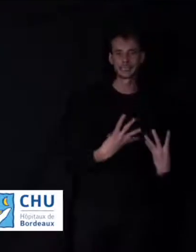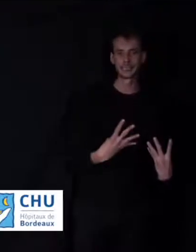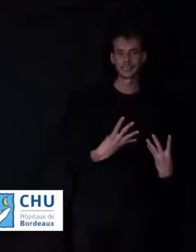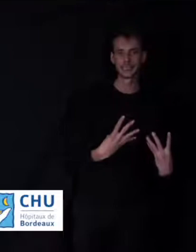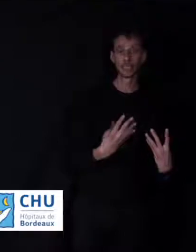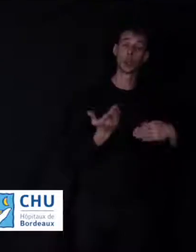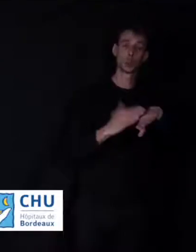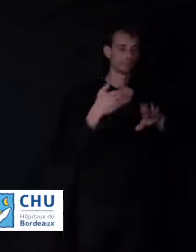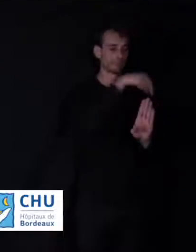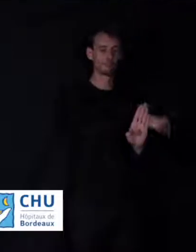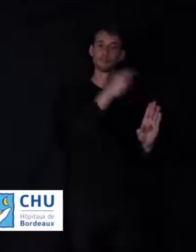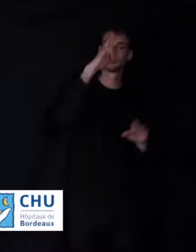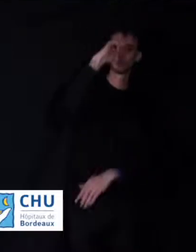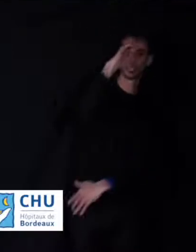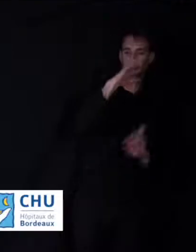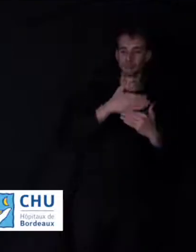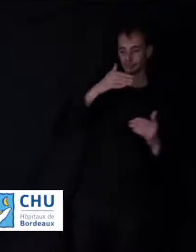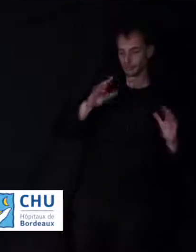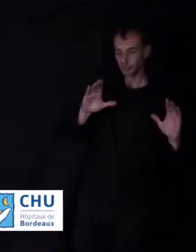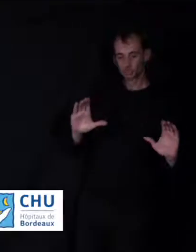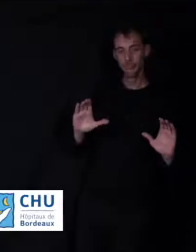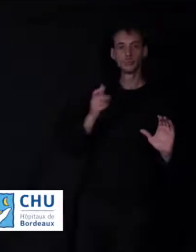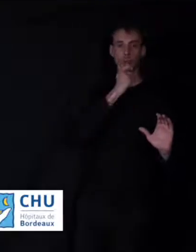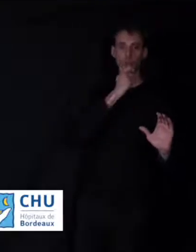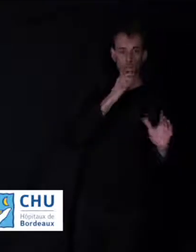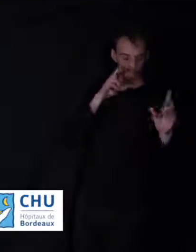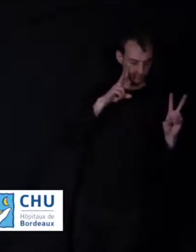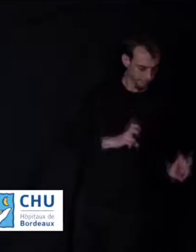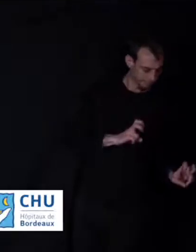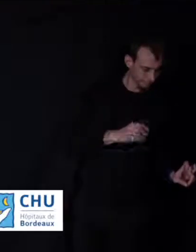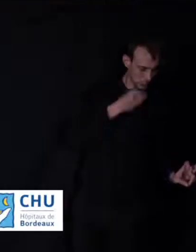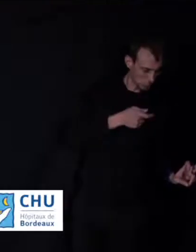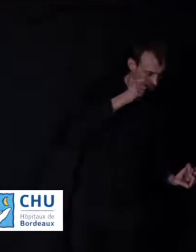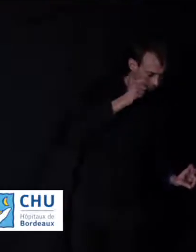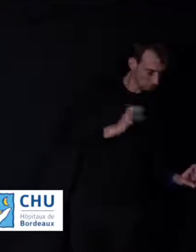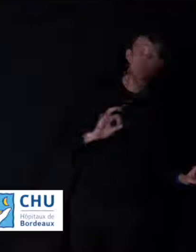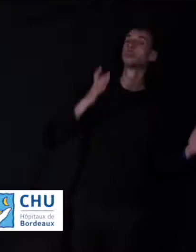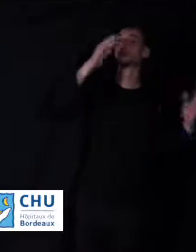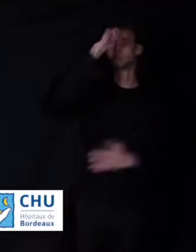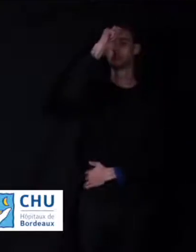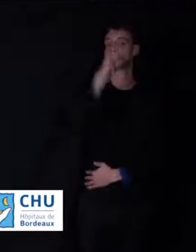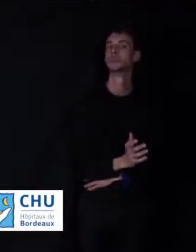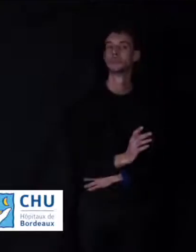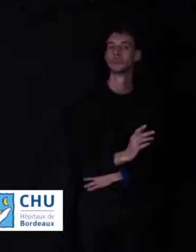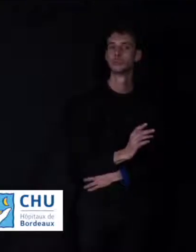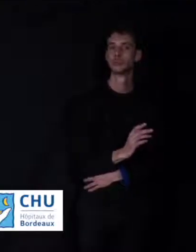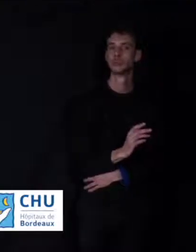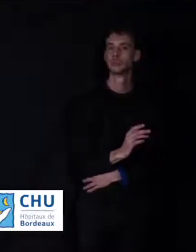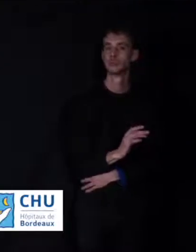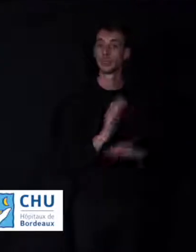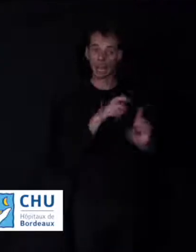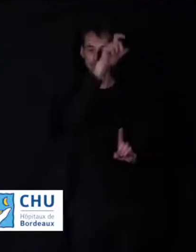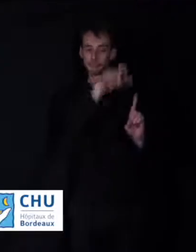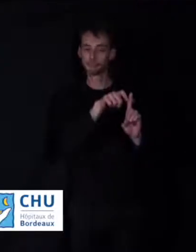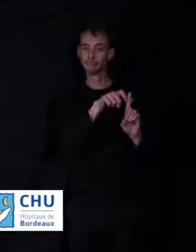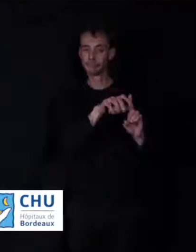sans défense, l'Angleterre examine, approuve et récompense. Mais volons sur ses pas aux rives de